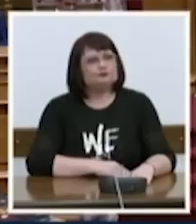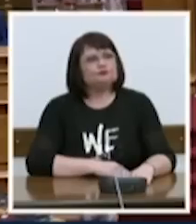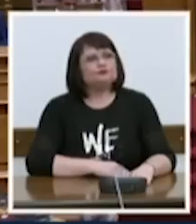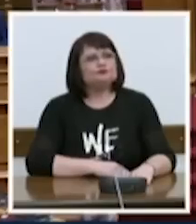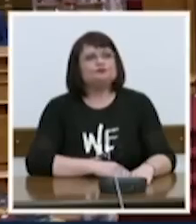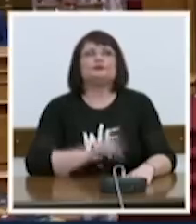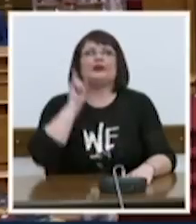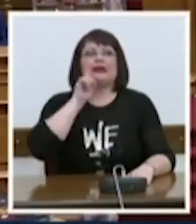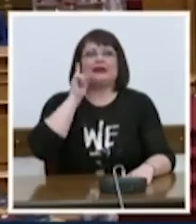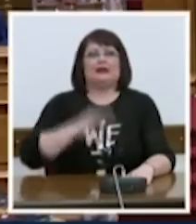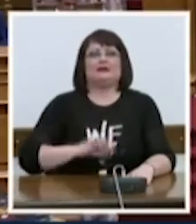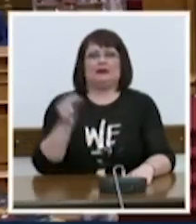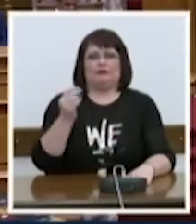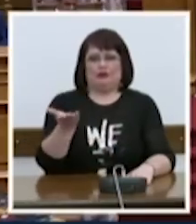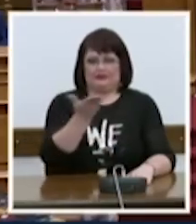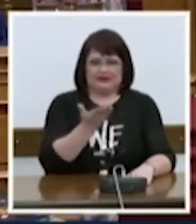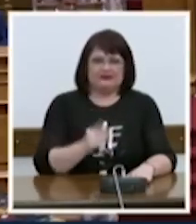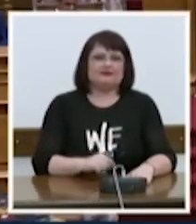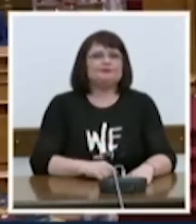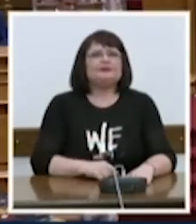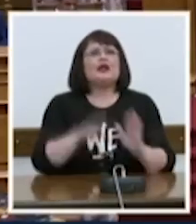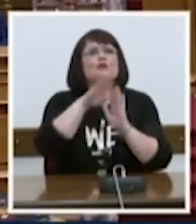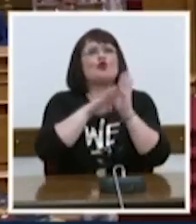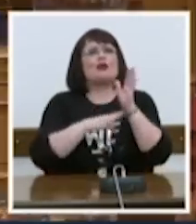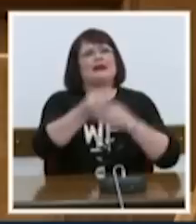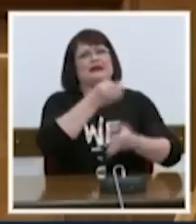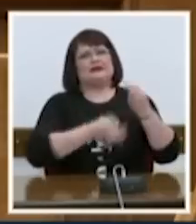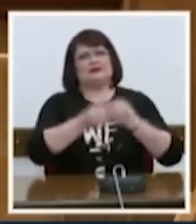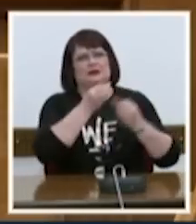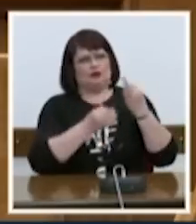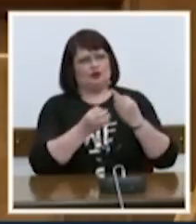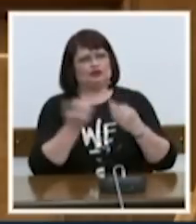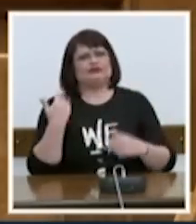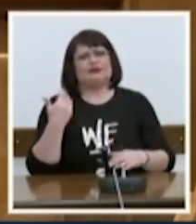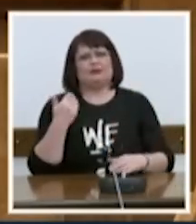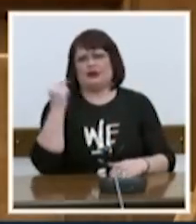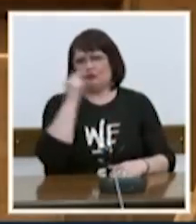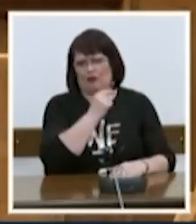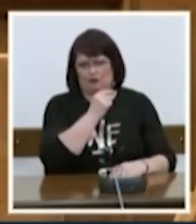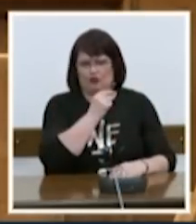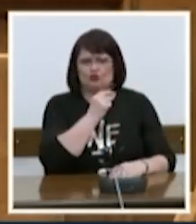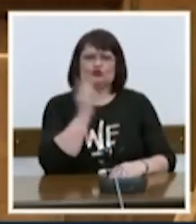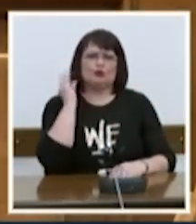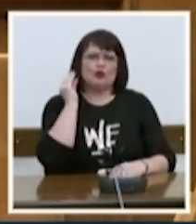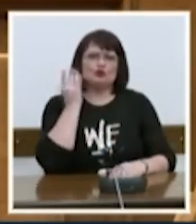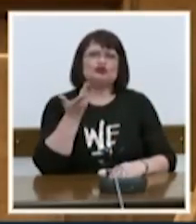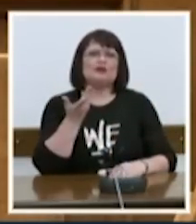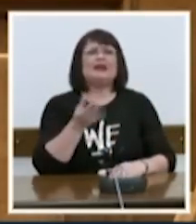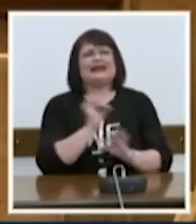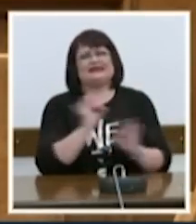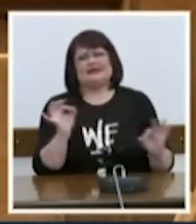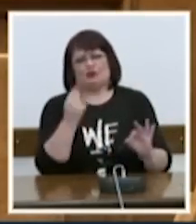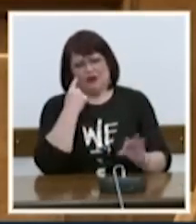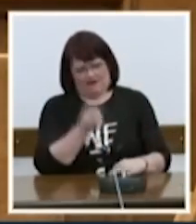Κυρίες και κύριοι, οι προγραμματικές δηλώσεις που ανέγνωσε νωρίτερα ο Πρωθυπουργός επιβεβαιώνουν